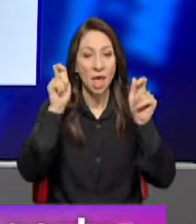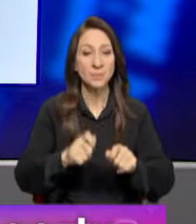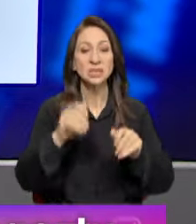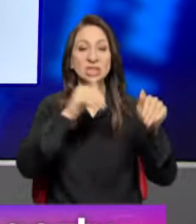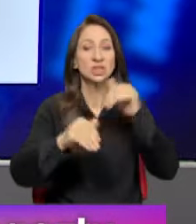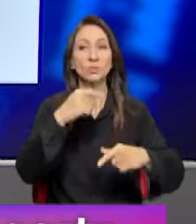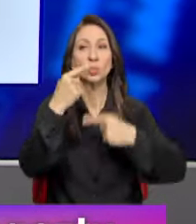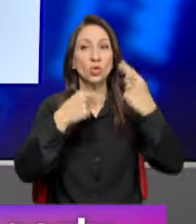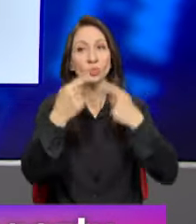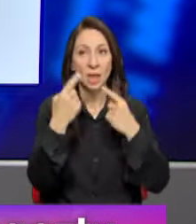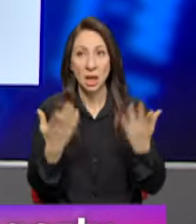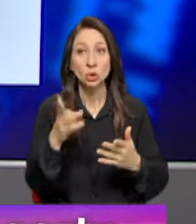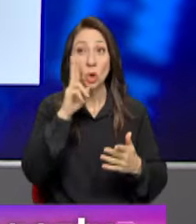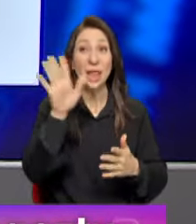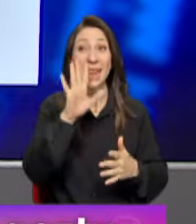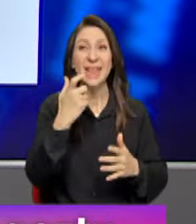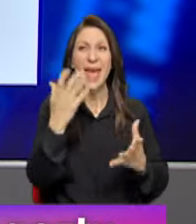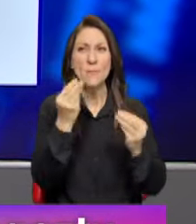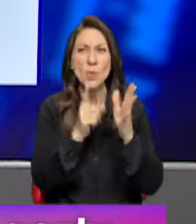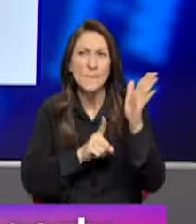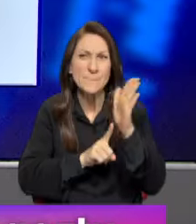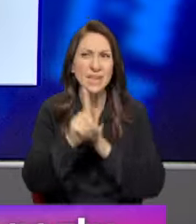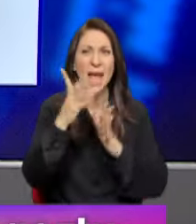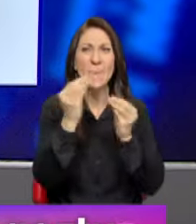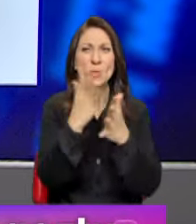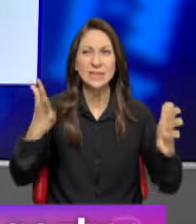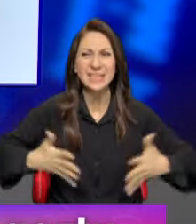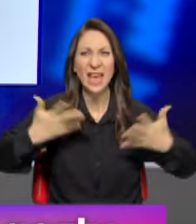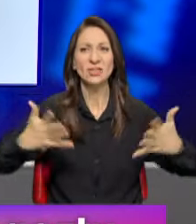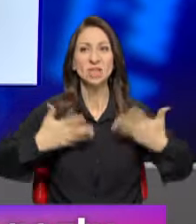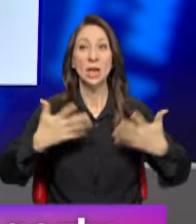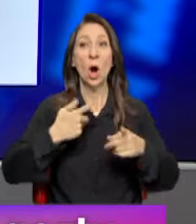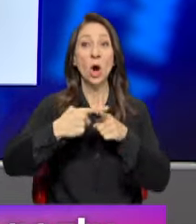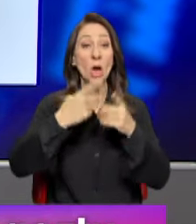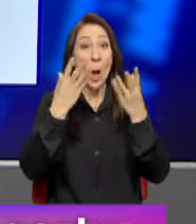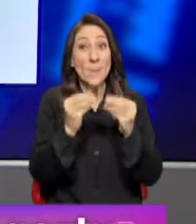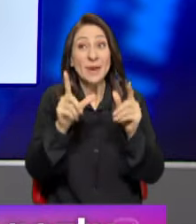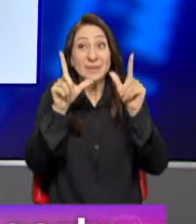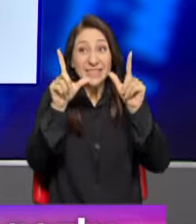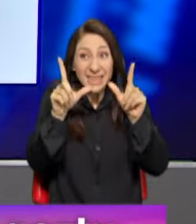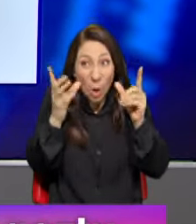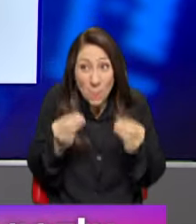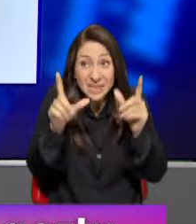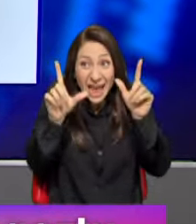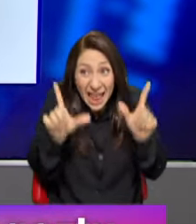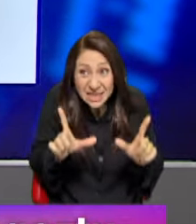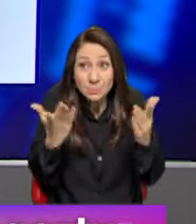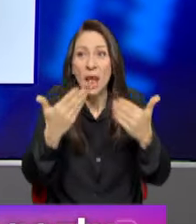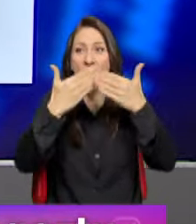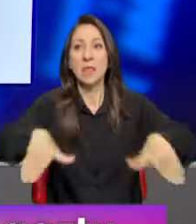yanlış seçim söylemleri son 50 yılın en büyük başarısına, en büyük sevincine ortak olmamıza engel oldu.